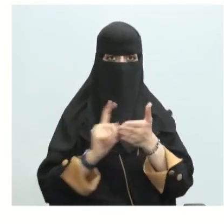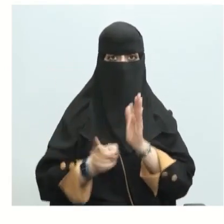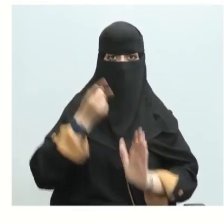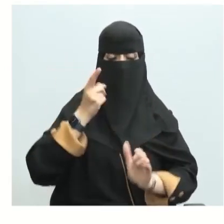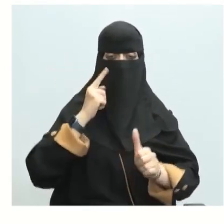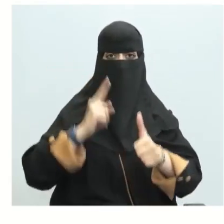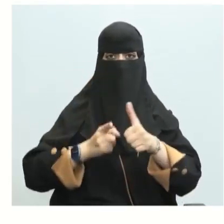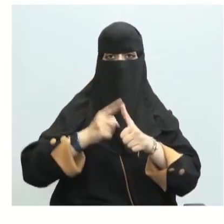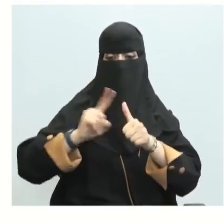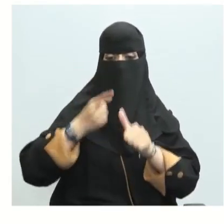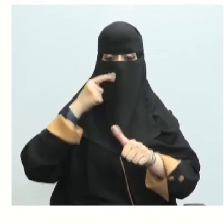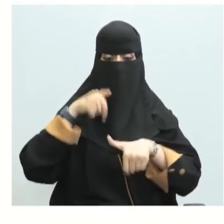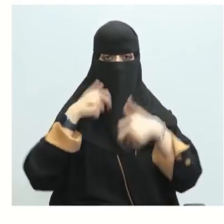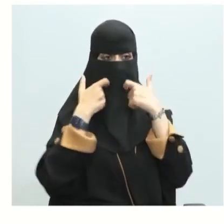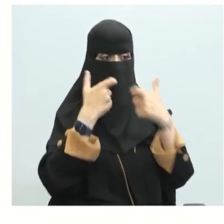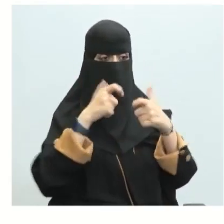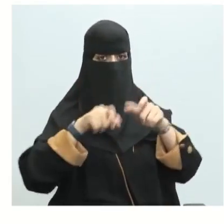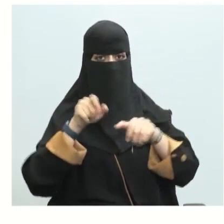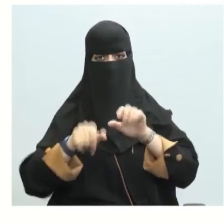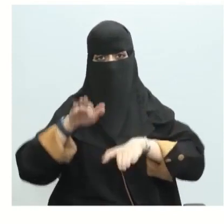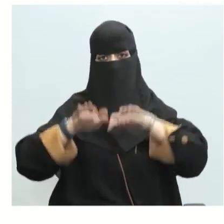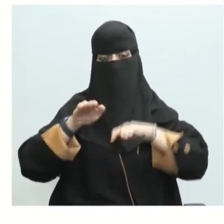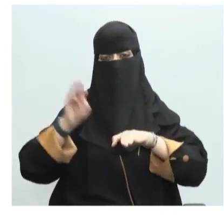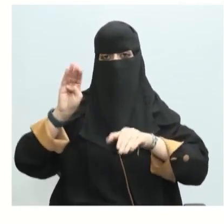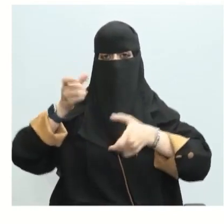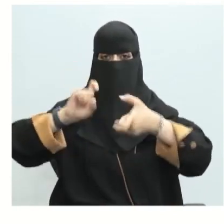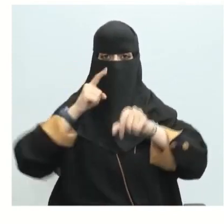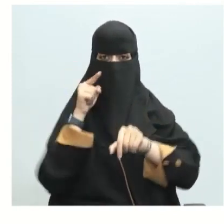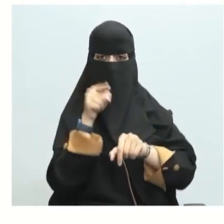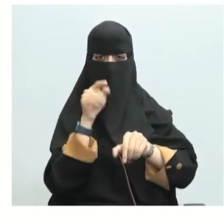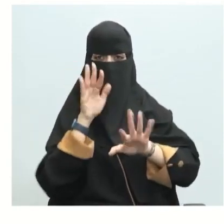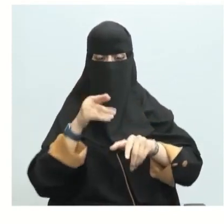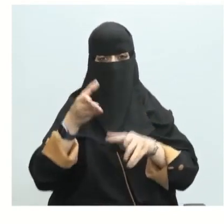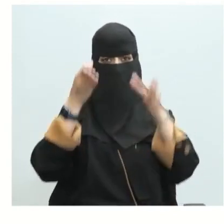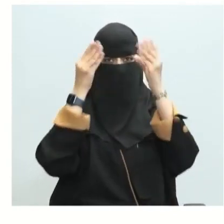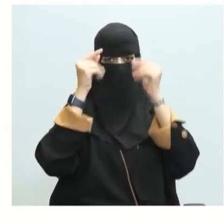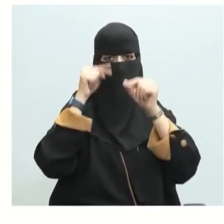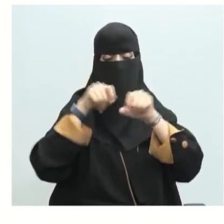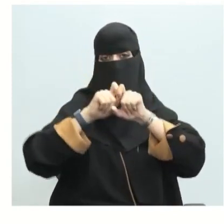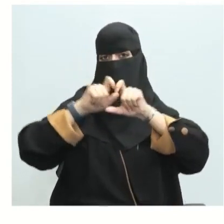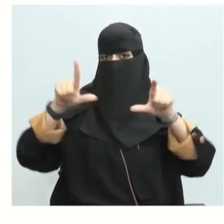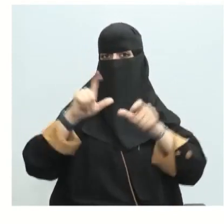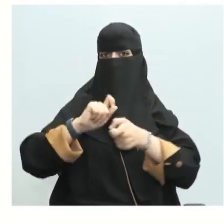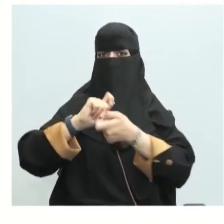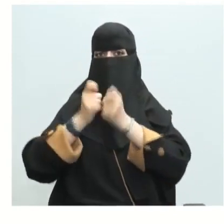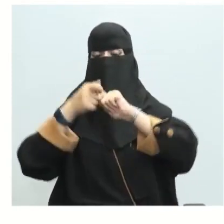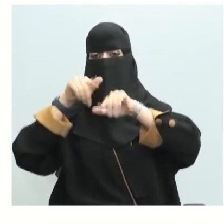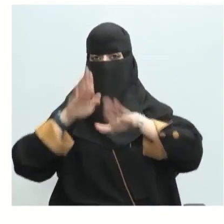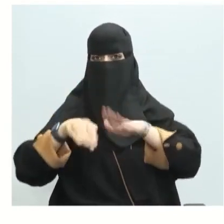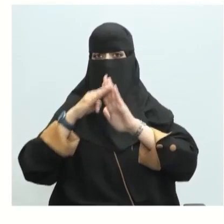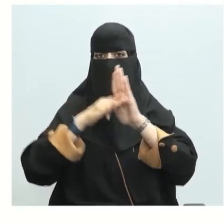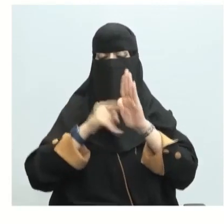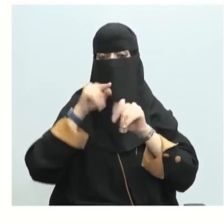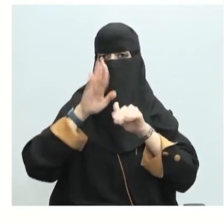الاولى نحتاج الى الاطلاع على معادلات كيميائيه حراريه معلومه لاحظ تظهر التغير في المحتوى الحراري